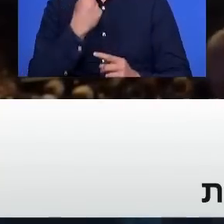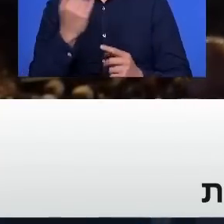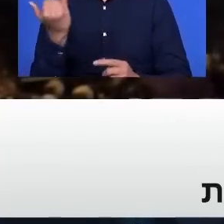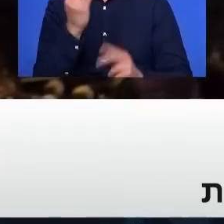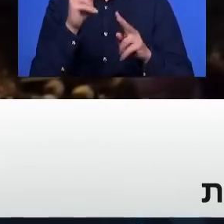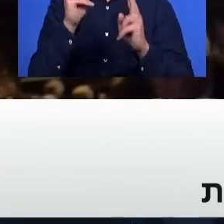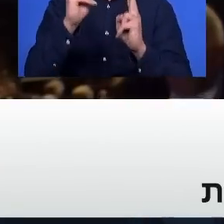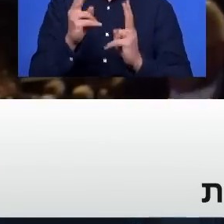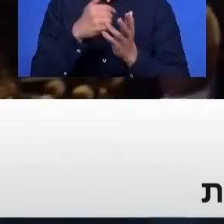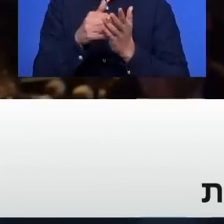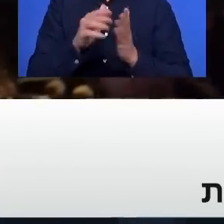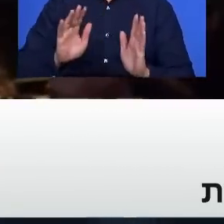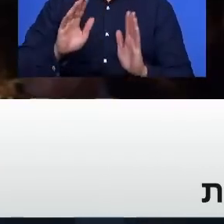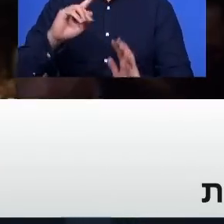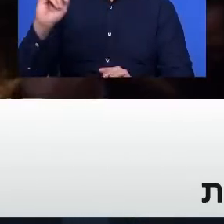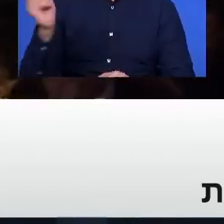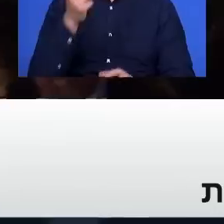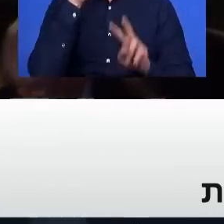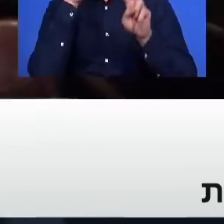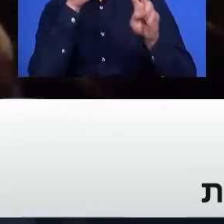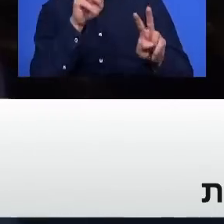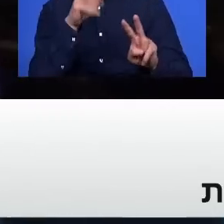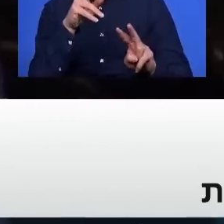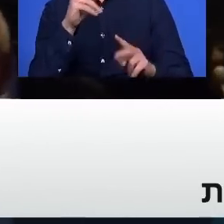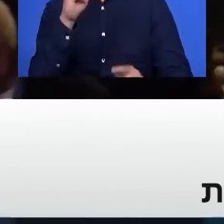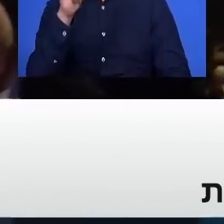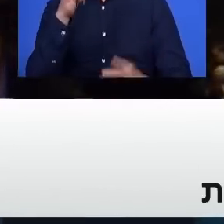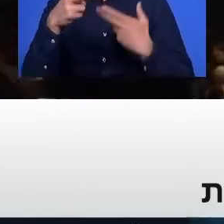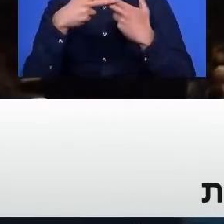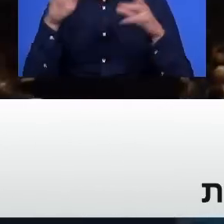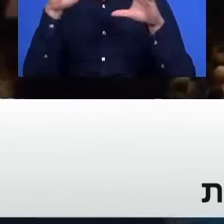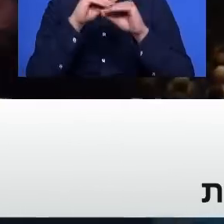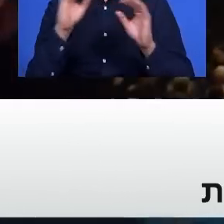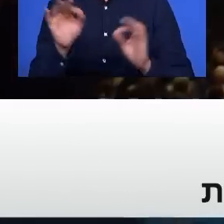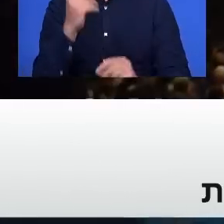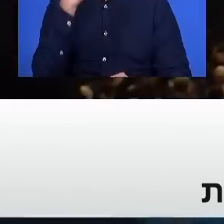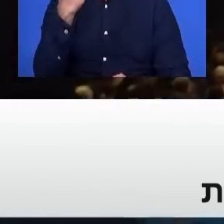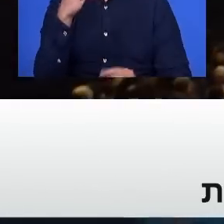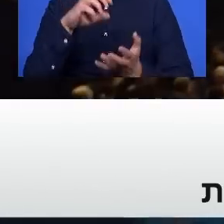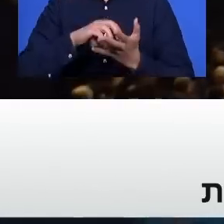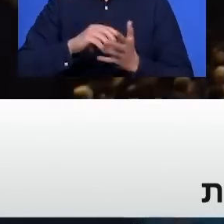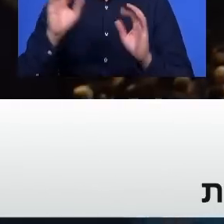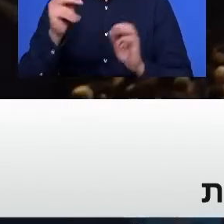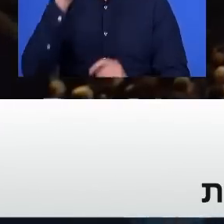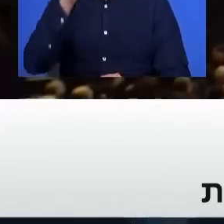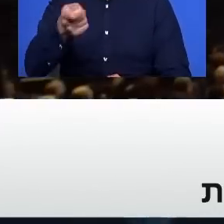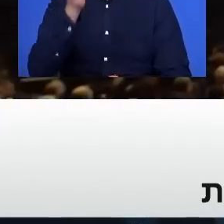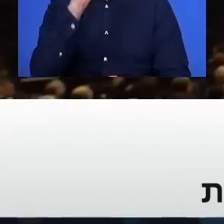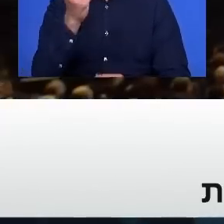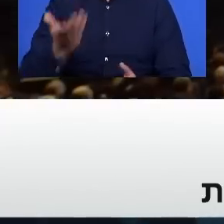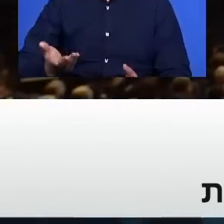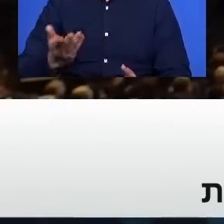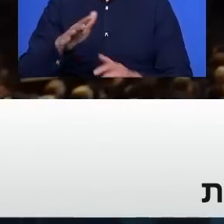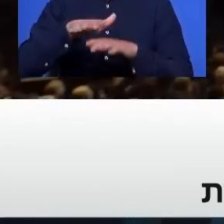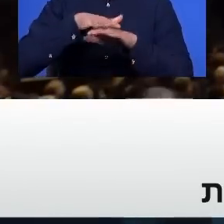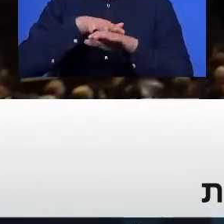לעצור ולהמשיך הלאה. כל העיניים כמובן נשואות לעבר יום שלישי, לטקס המרכזי, לטקס המשואות המרכזי. נראה